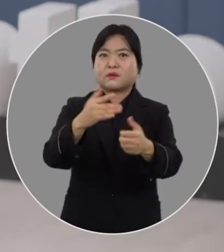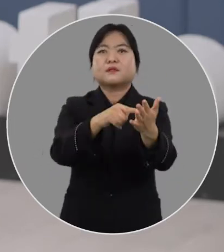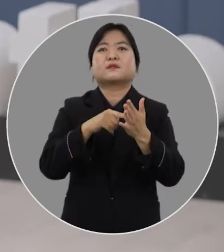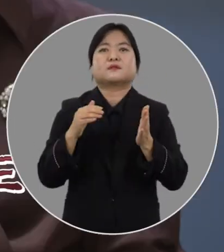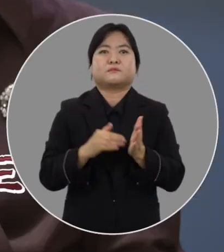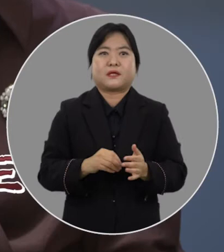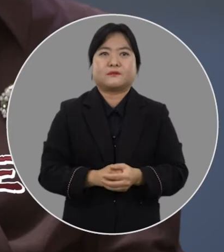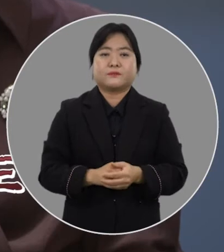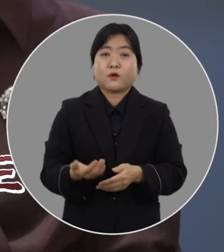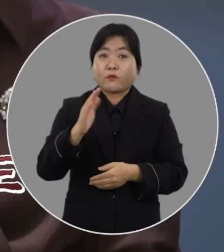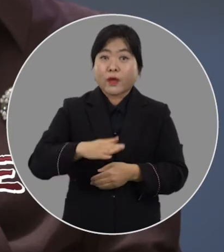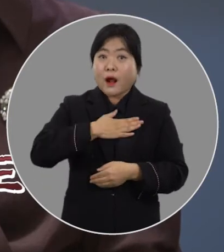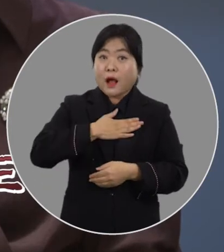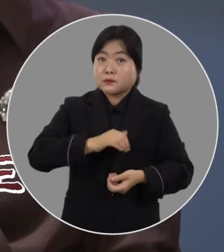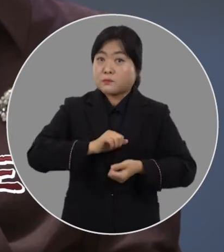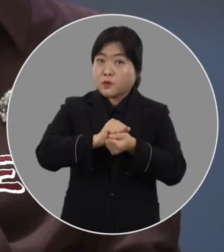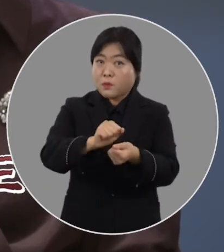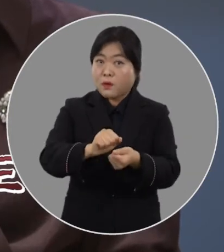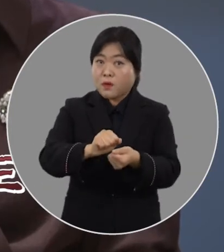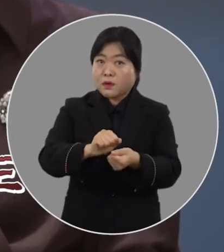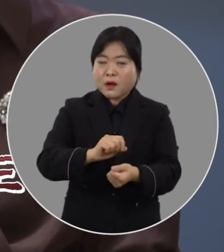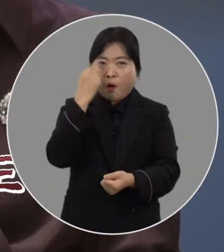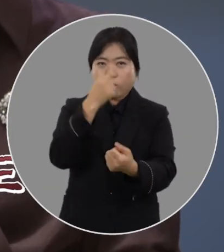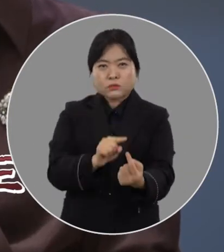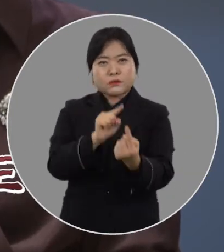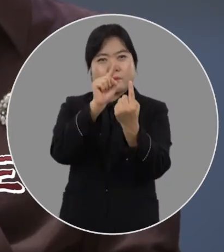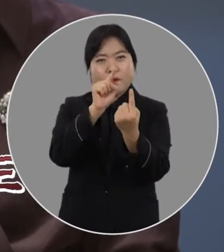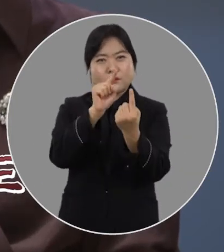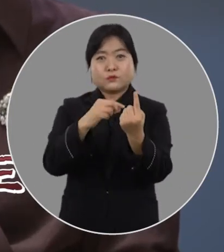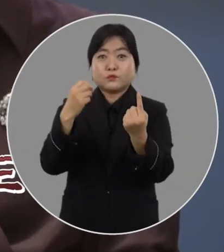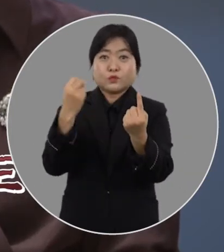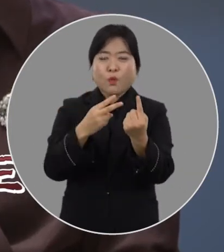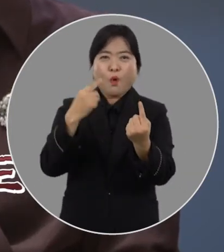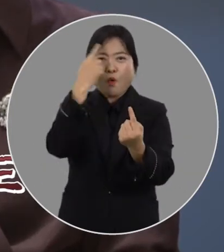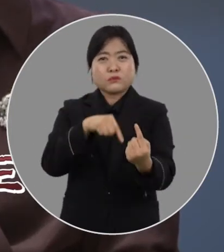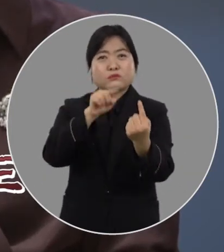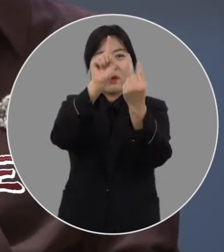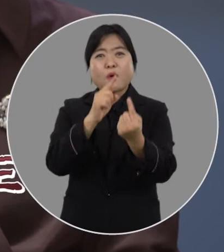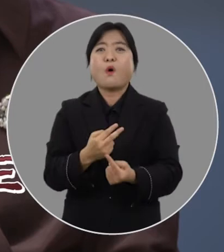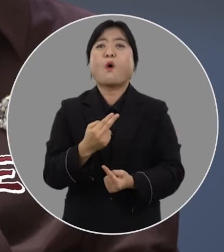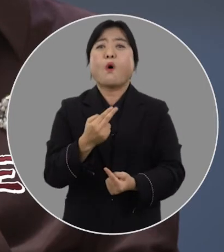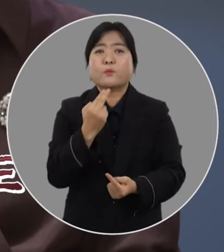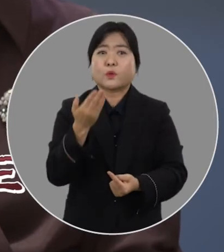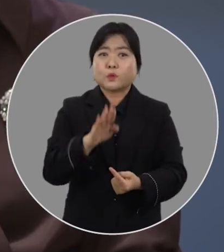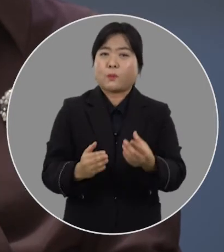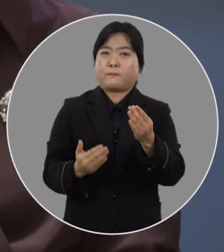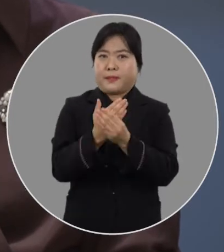나타났습니다. 그런데 감정 전염은 대면 상황뿐만이 아니라 비대면 상황에서도 발생을